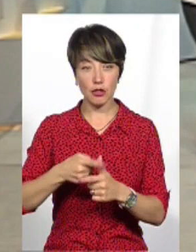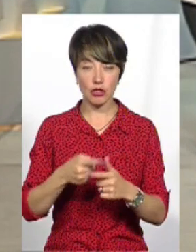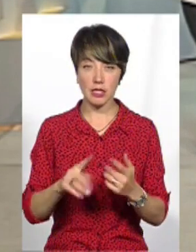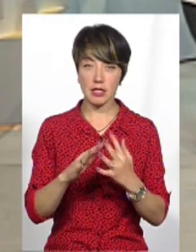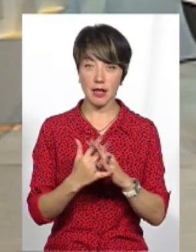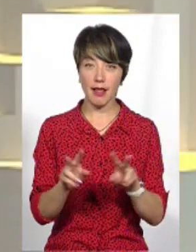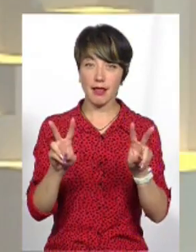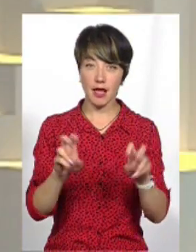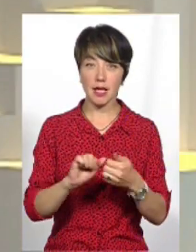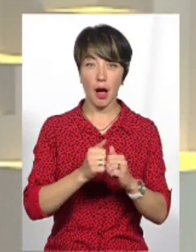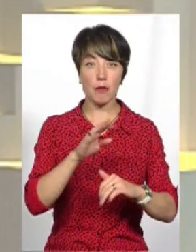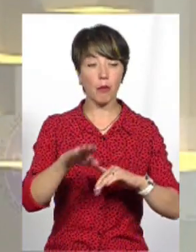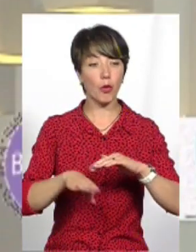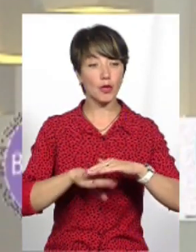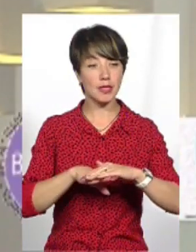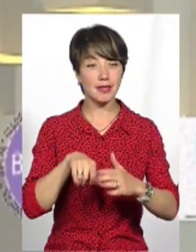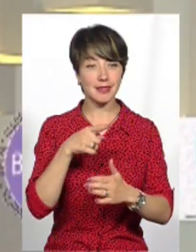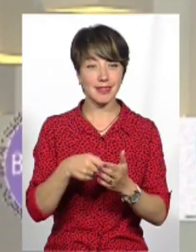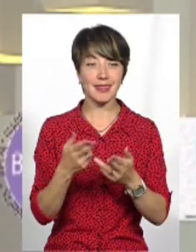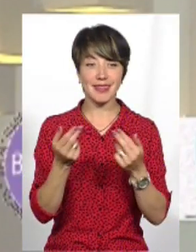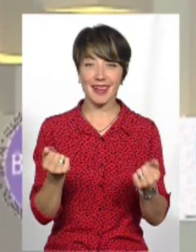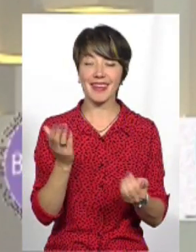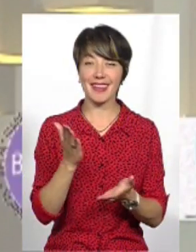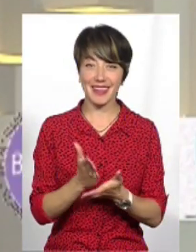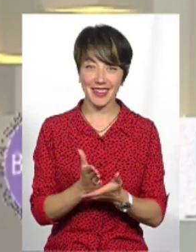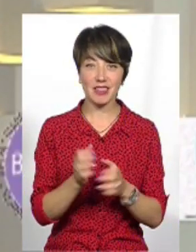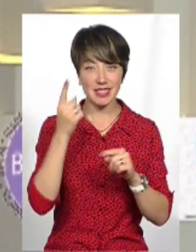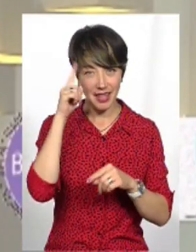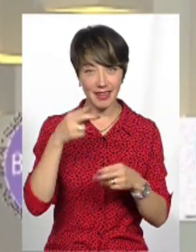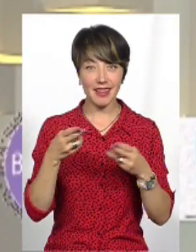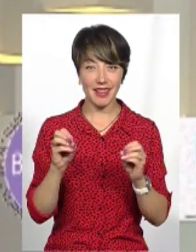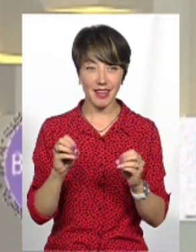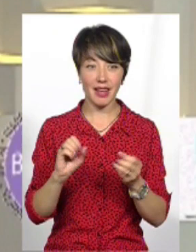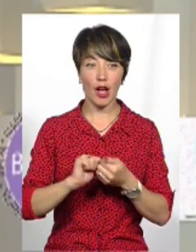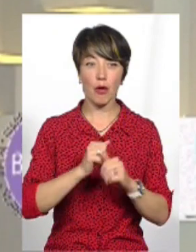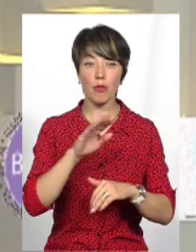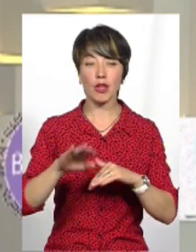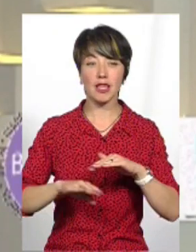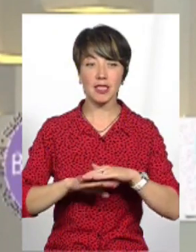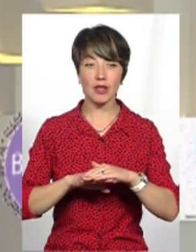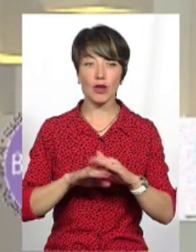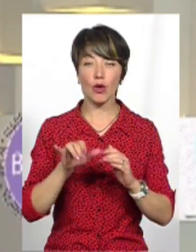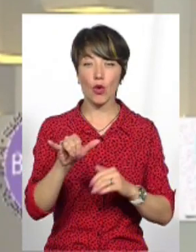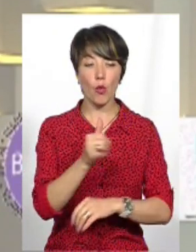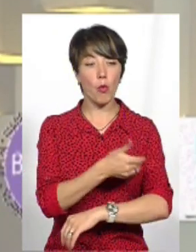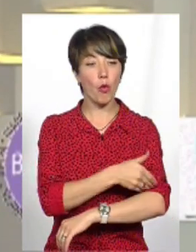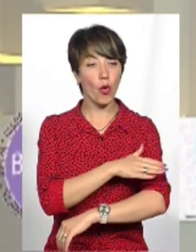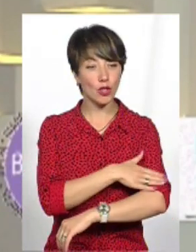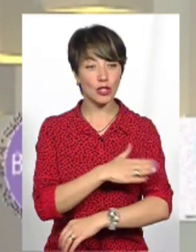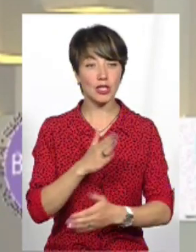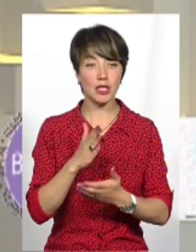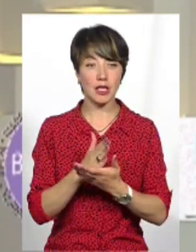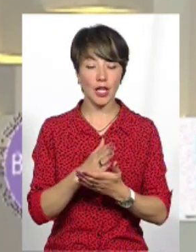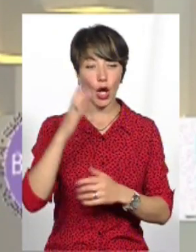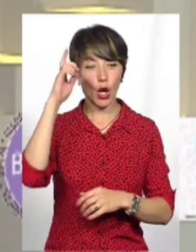із назвою Кам'янець-Подільський? Так, є. Може, знаєте, де? Кам'янець-Подільський є у Польщі і є